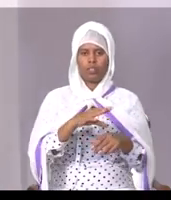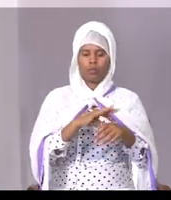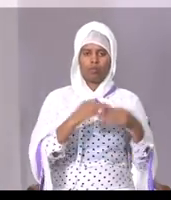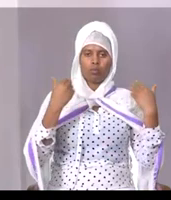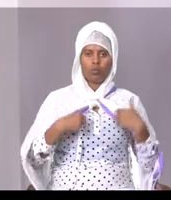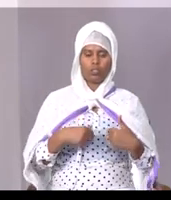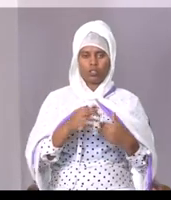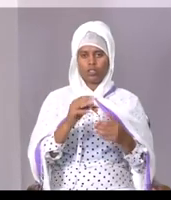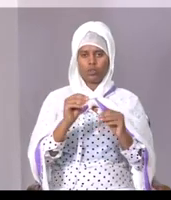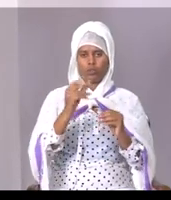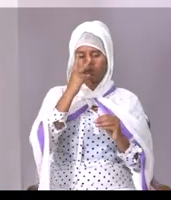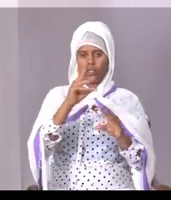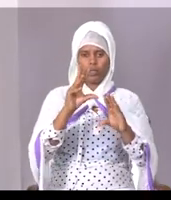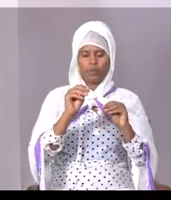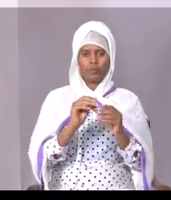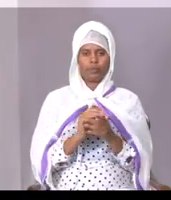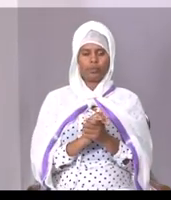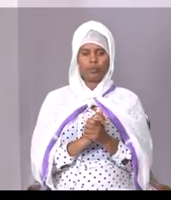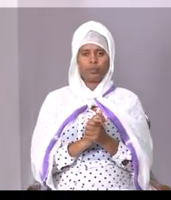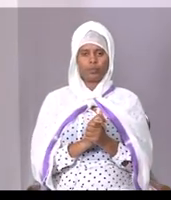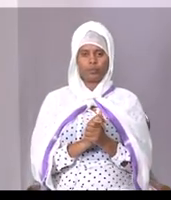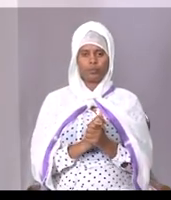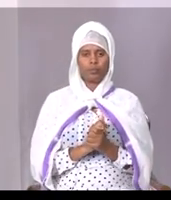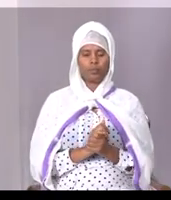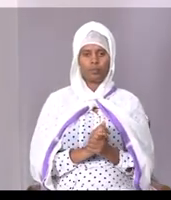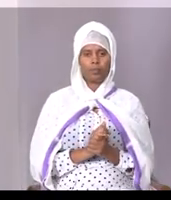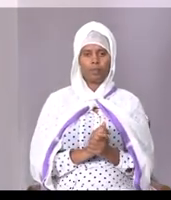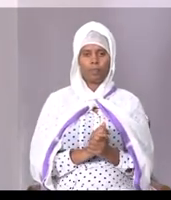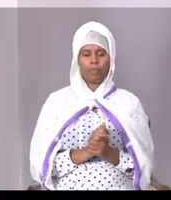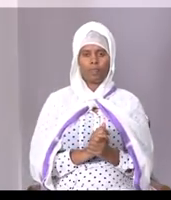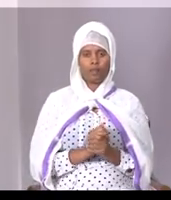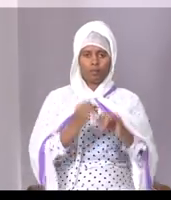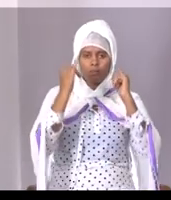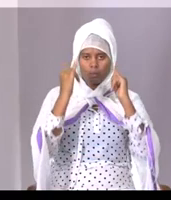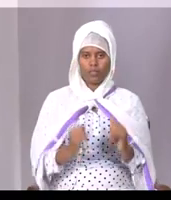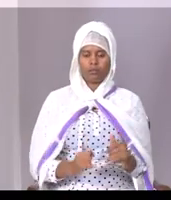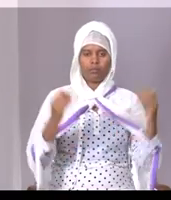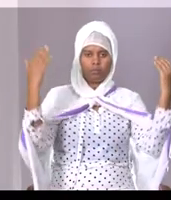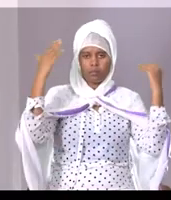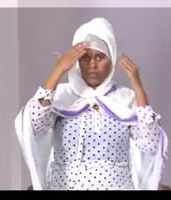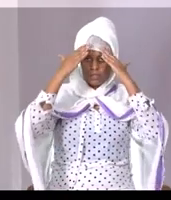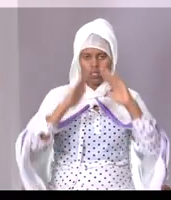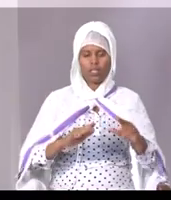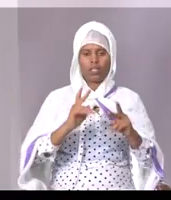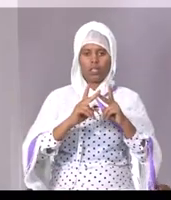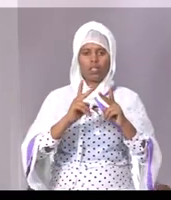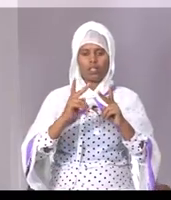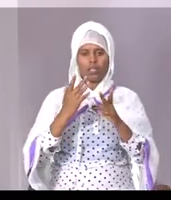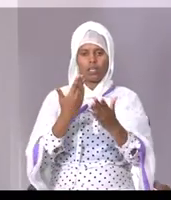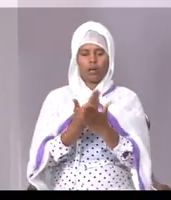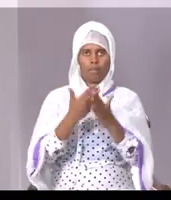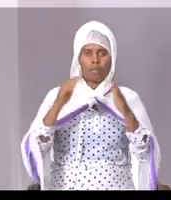نت حمامون موتن نمغلاطي هق احيتكم ملائكتك استبهالن بر بخبرك اقوم سزغدله بصقها اقوم سزغدله ويك خالق